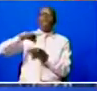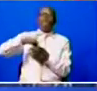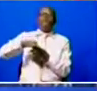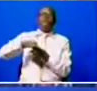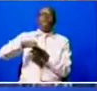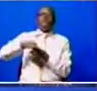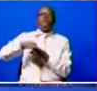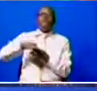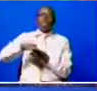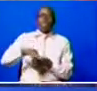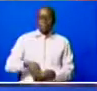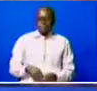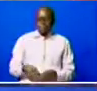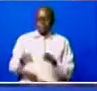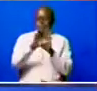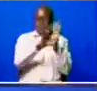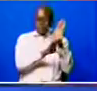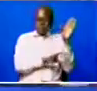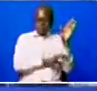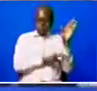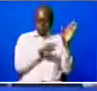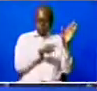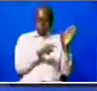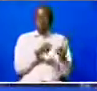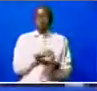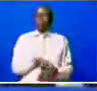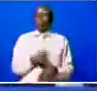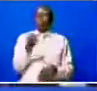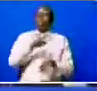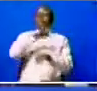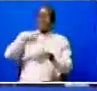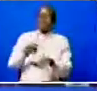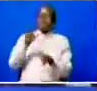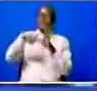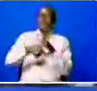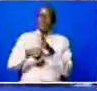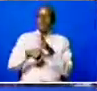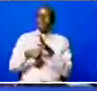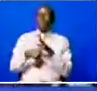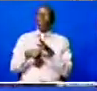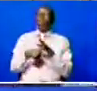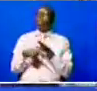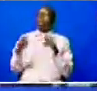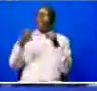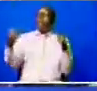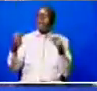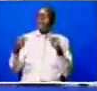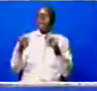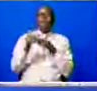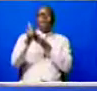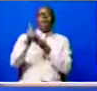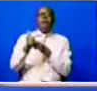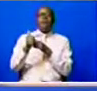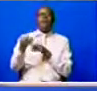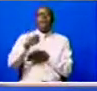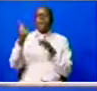or against this constitution. Masaa machache baadaye kiongozi wa chama tawala CNDD FDD pia